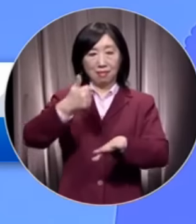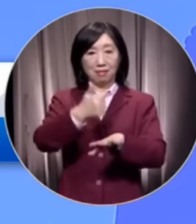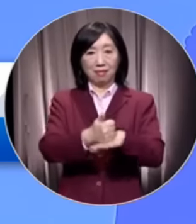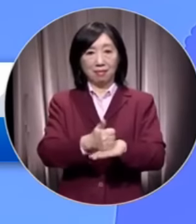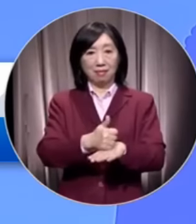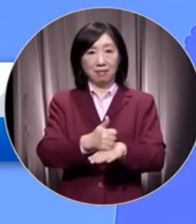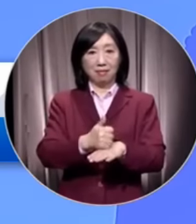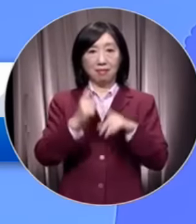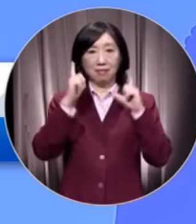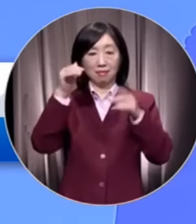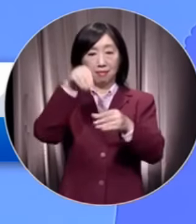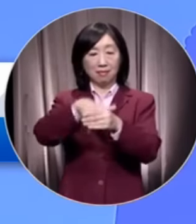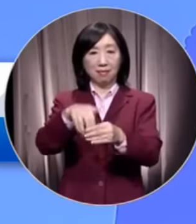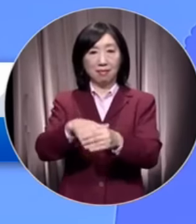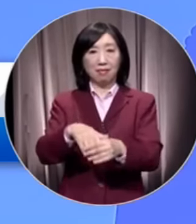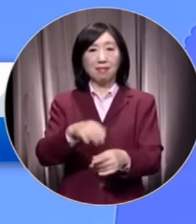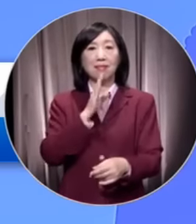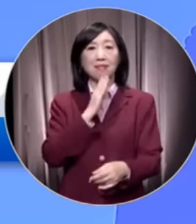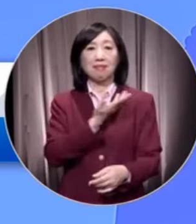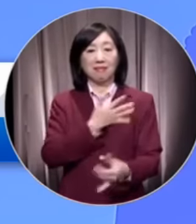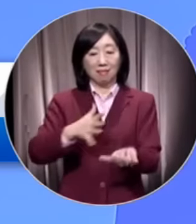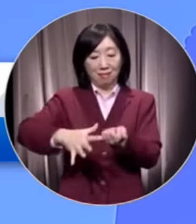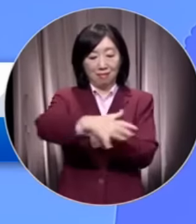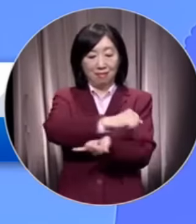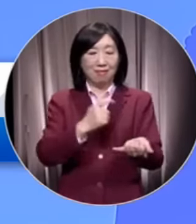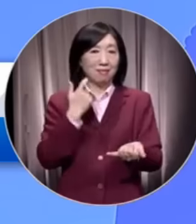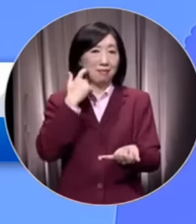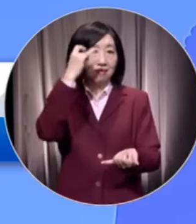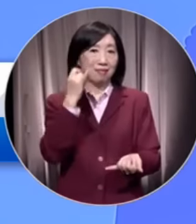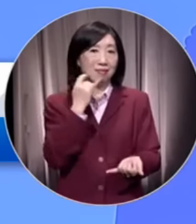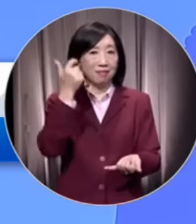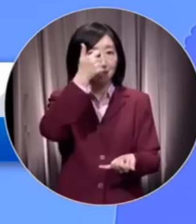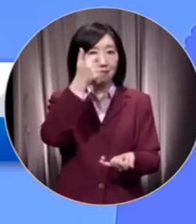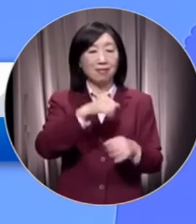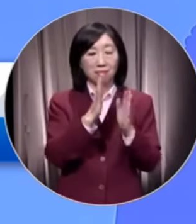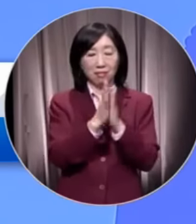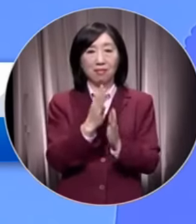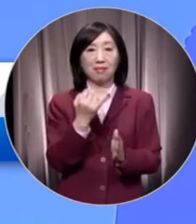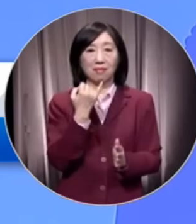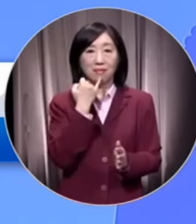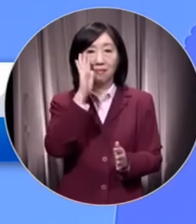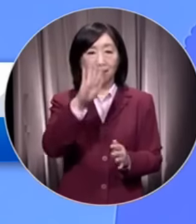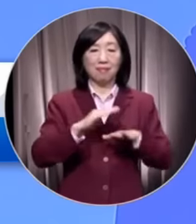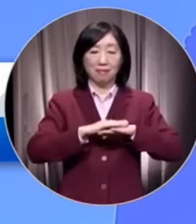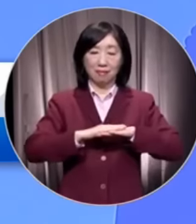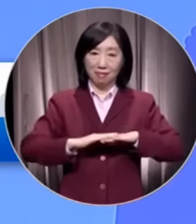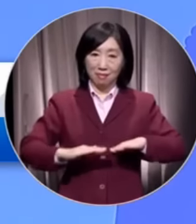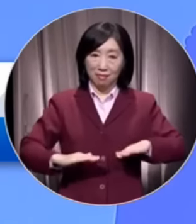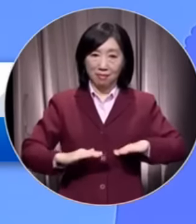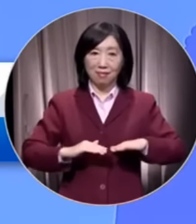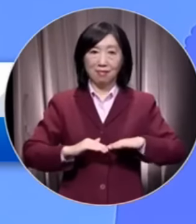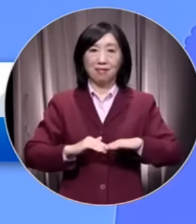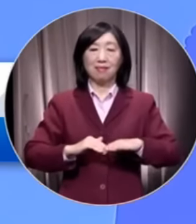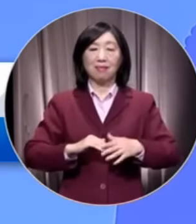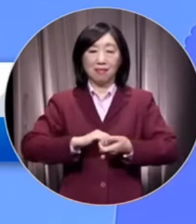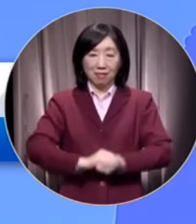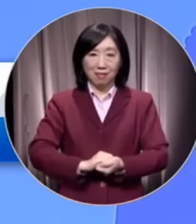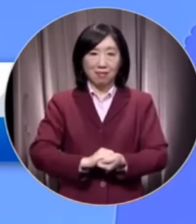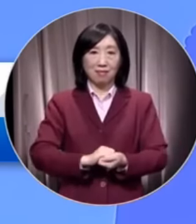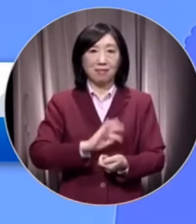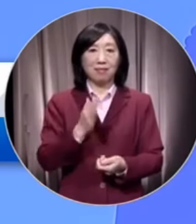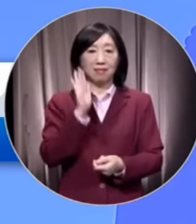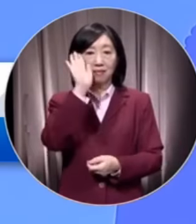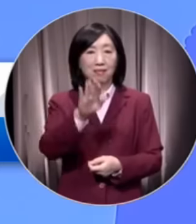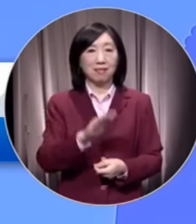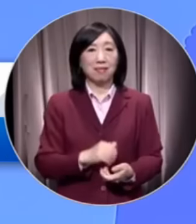是要让全台湾的阿嬷、全台湾的阿公，大家能够有一个安定、有一个确定、有一个稳定